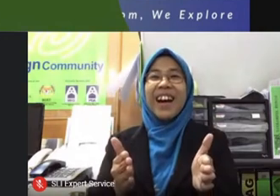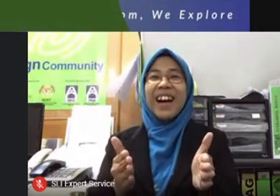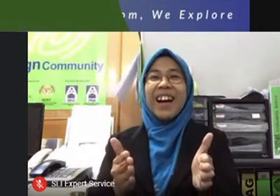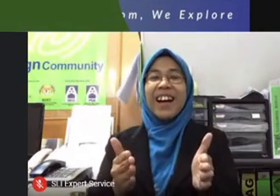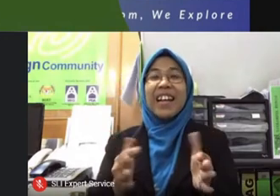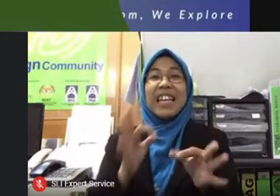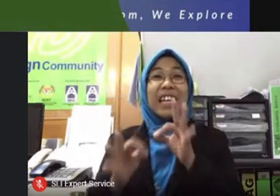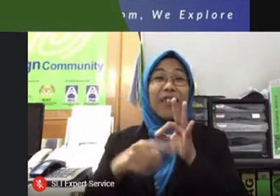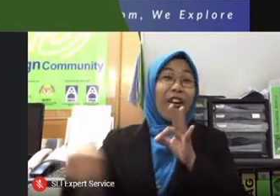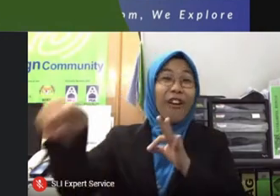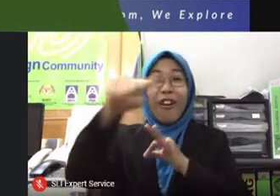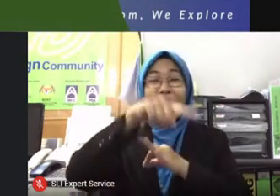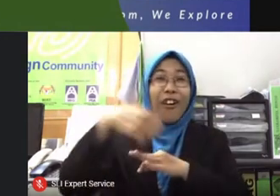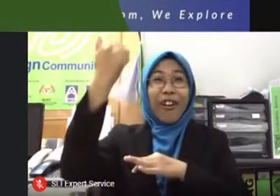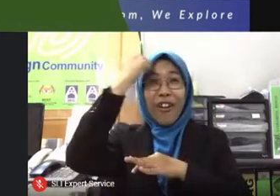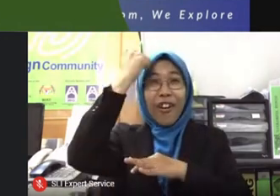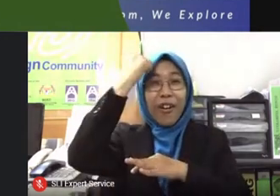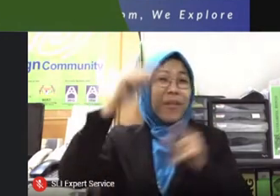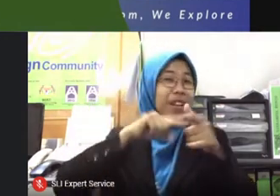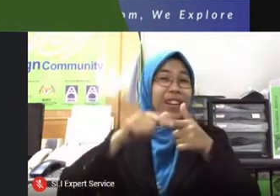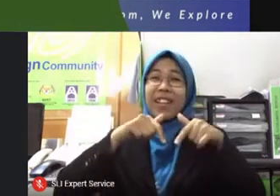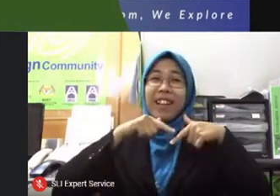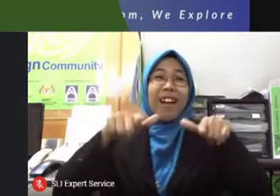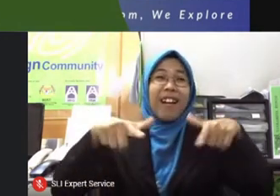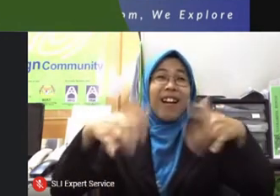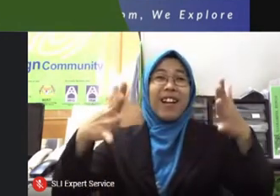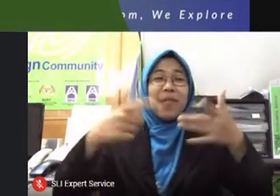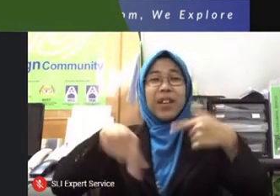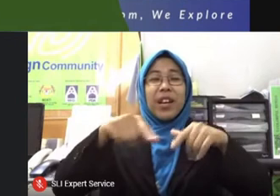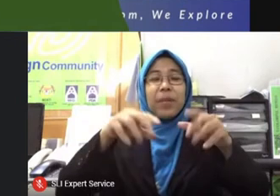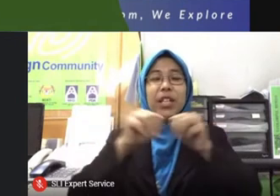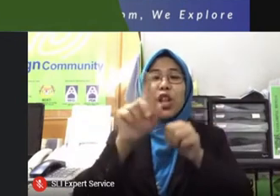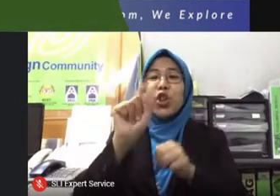Kalau tunggul kayu, benda tu tak bergerak. Okay, tunggul kayu tu